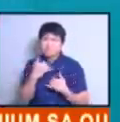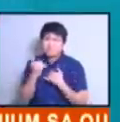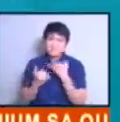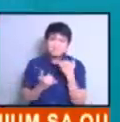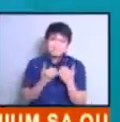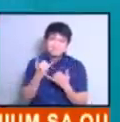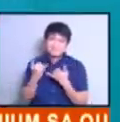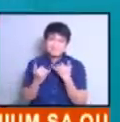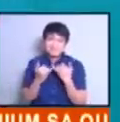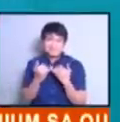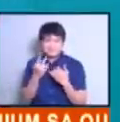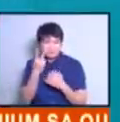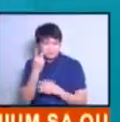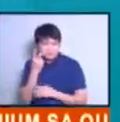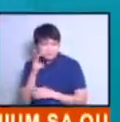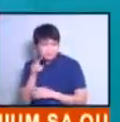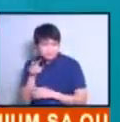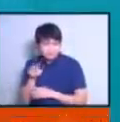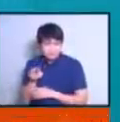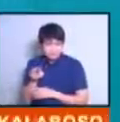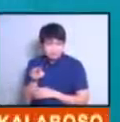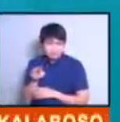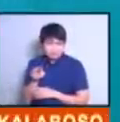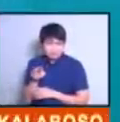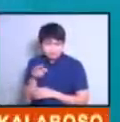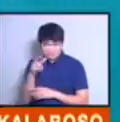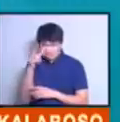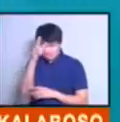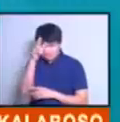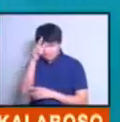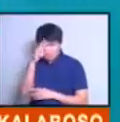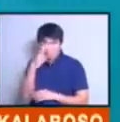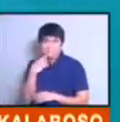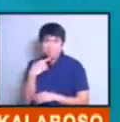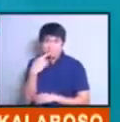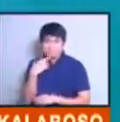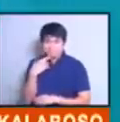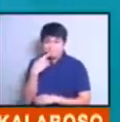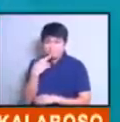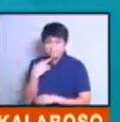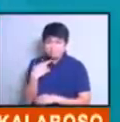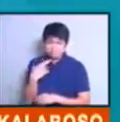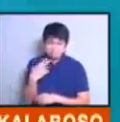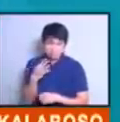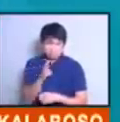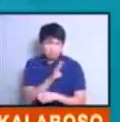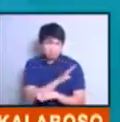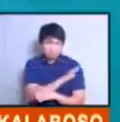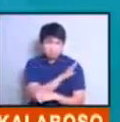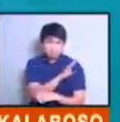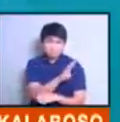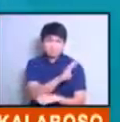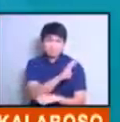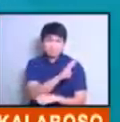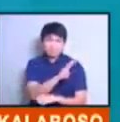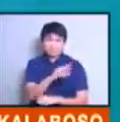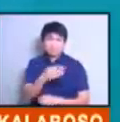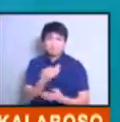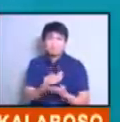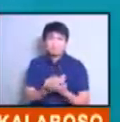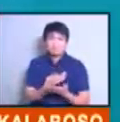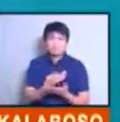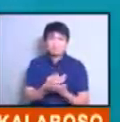nagsisigawan nung aking tingnan. Manok na Pula, mukhang matapang, ang pera